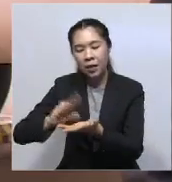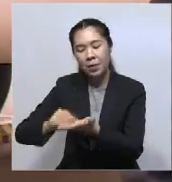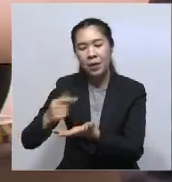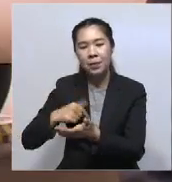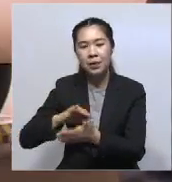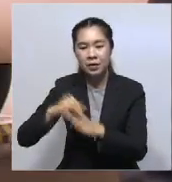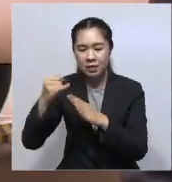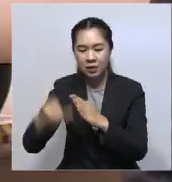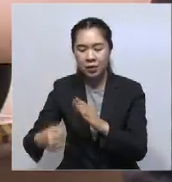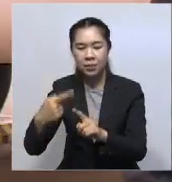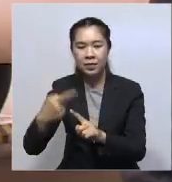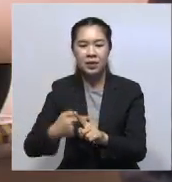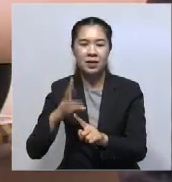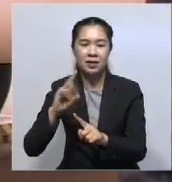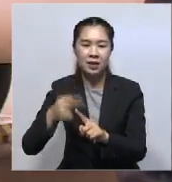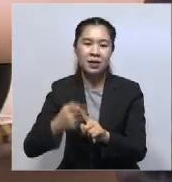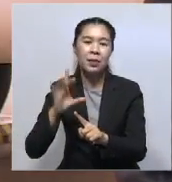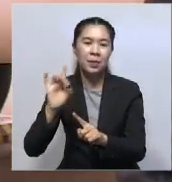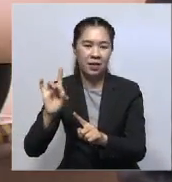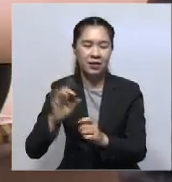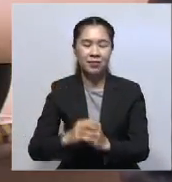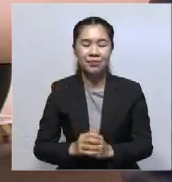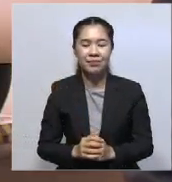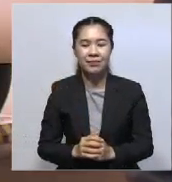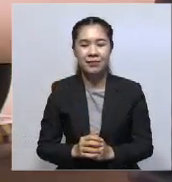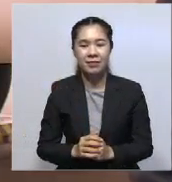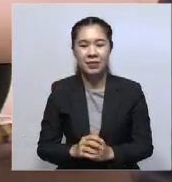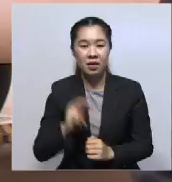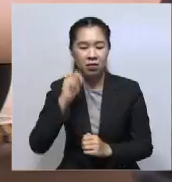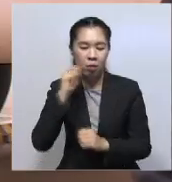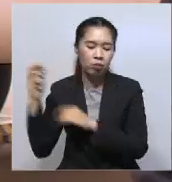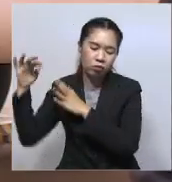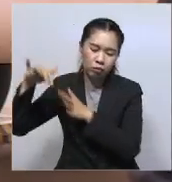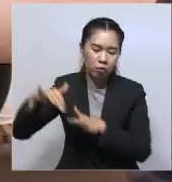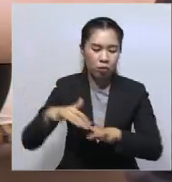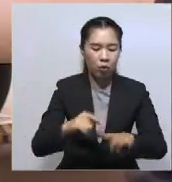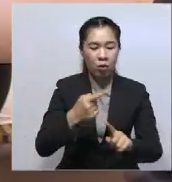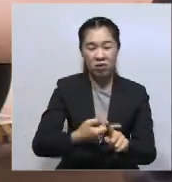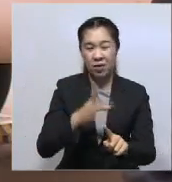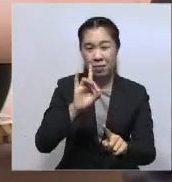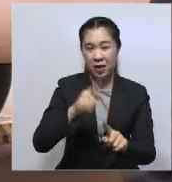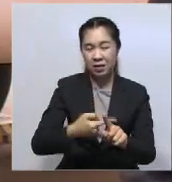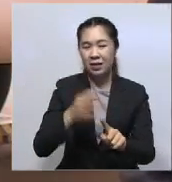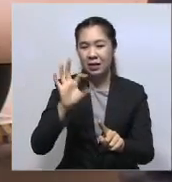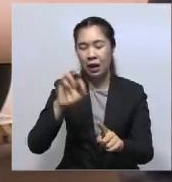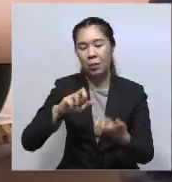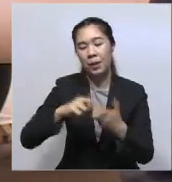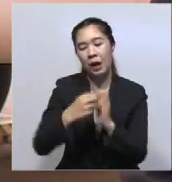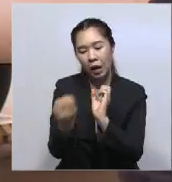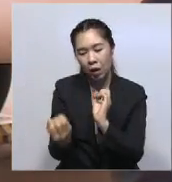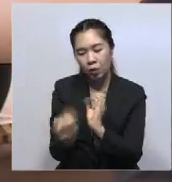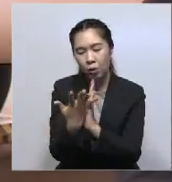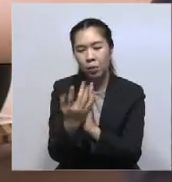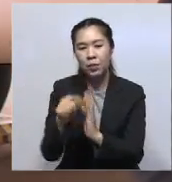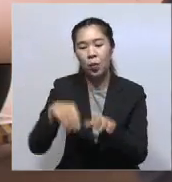ในกรกฎาสิงหาไม่เกินนี้นะครับถ้าฤดูน้ำหลากมาช่วงปลายสิงหากันยาเนี่ยผลกระทบอันเกิดจ